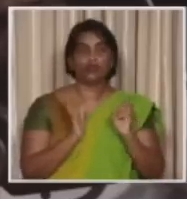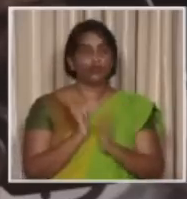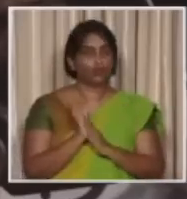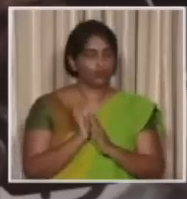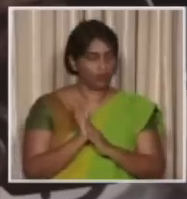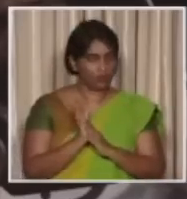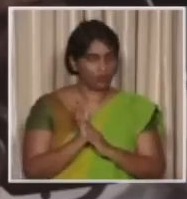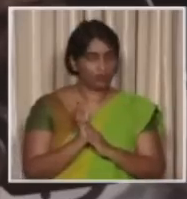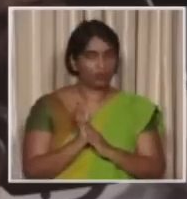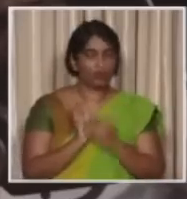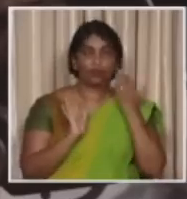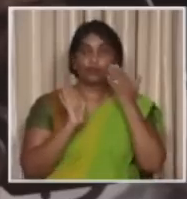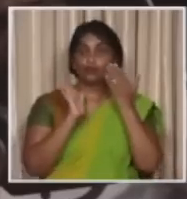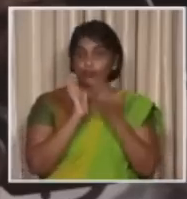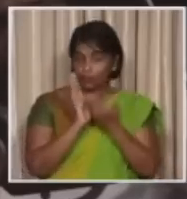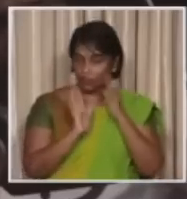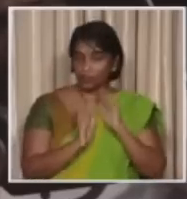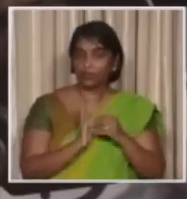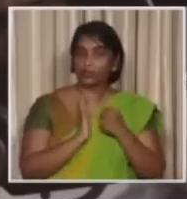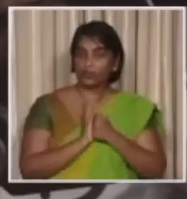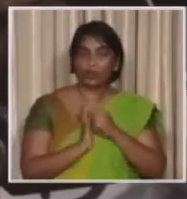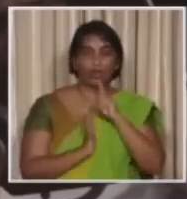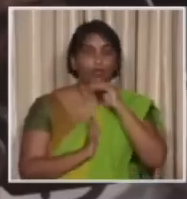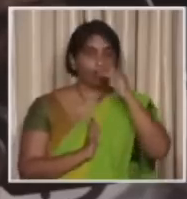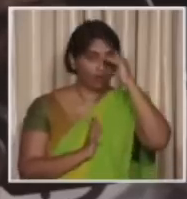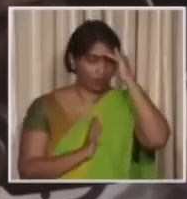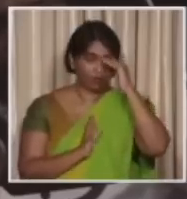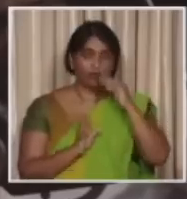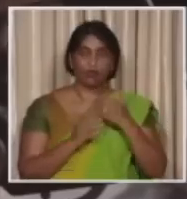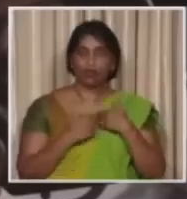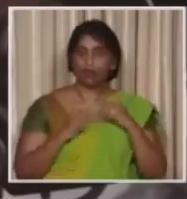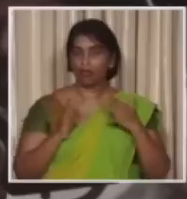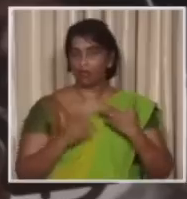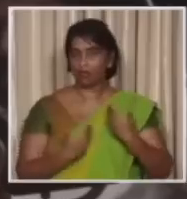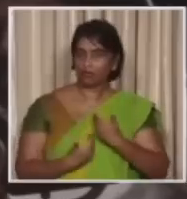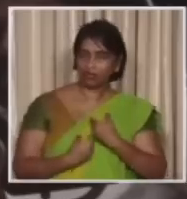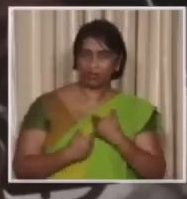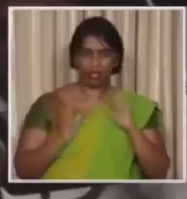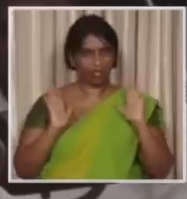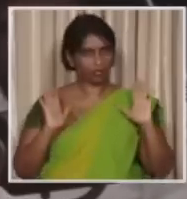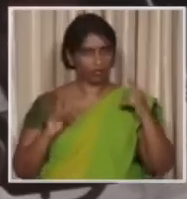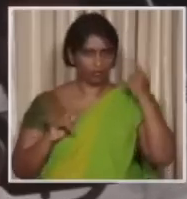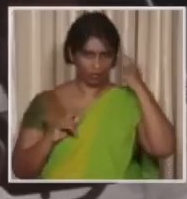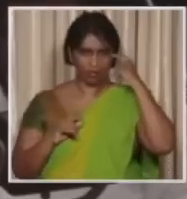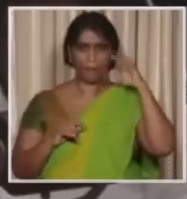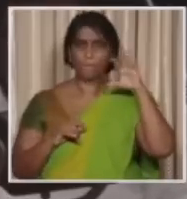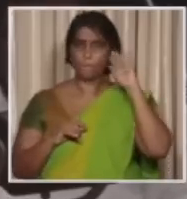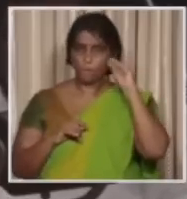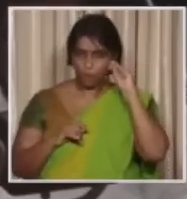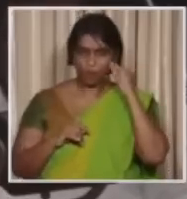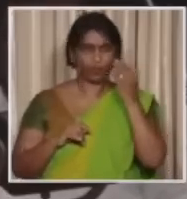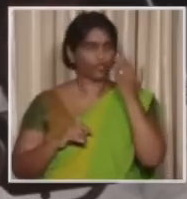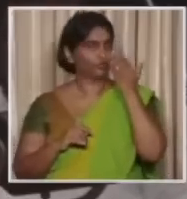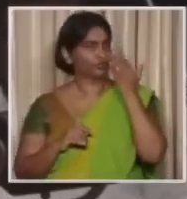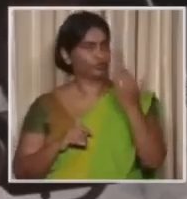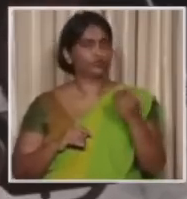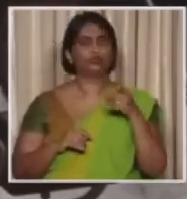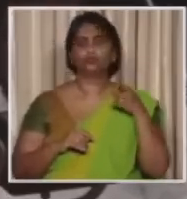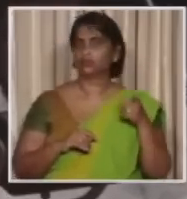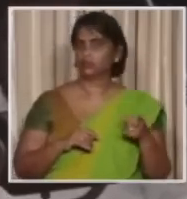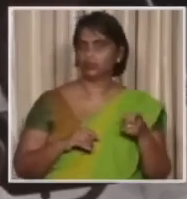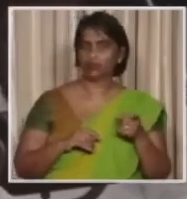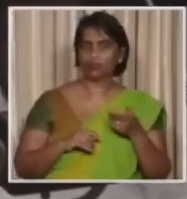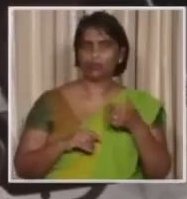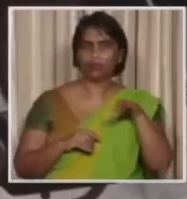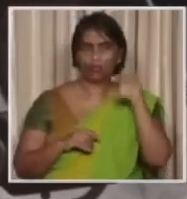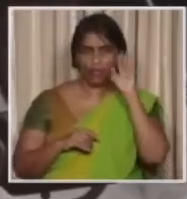කමිටුවට ඉදිරිපත් කළ යුත්තේ ගරු කතානායකතුමා සෑහීමට පත්වනවා නම් බැලූ බැල්මට මේකේ යම් කිසි